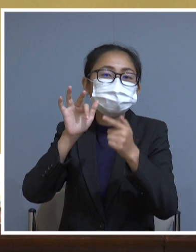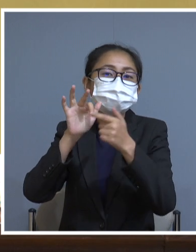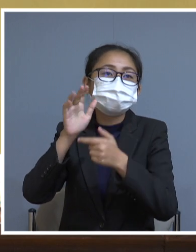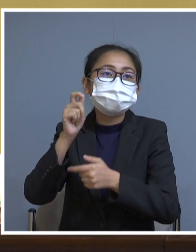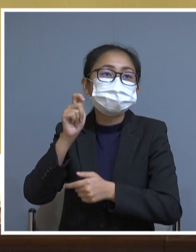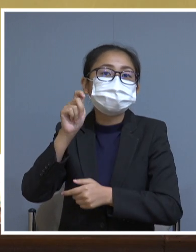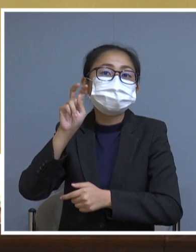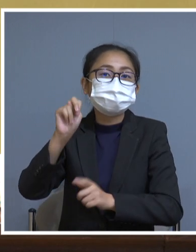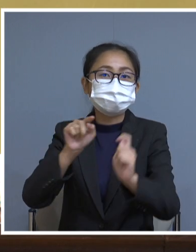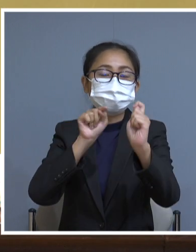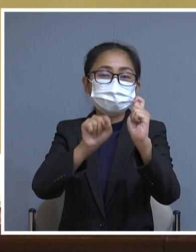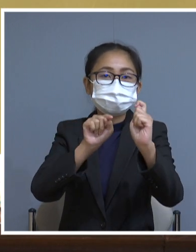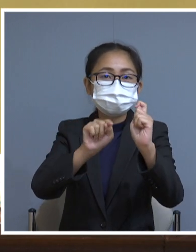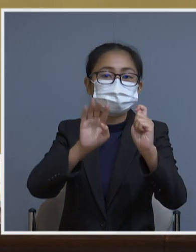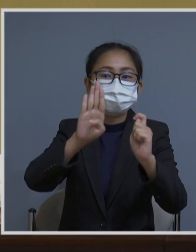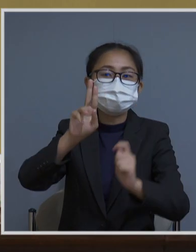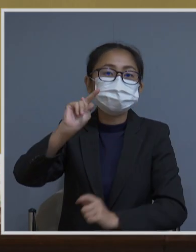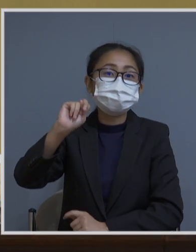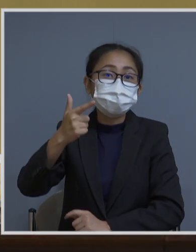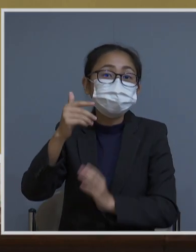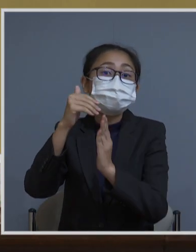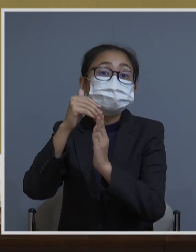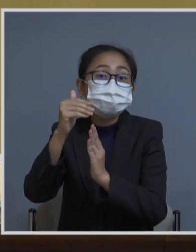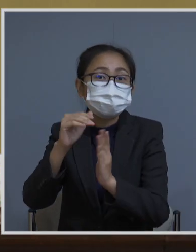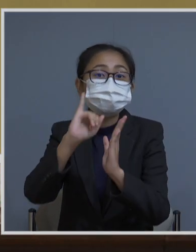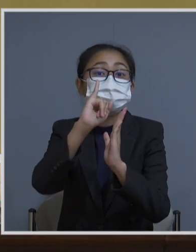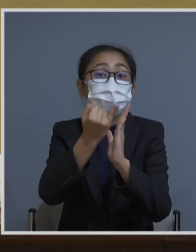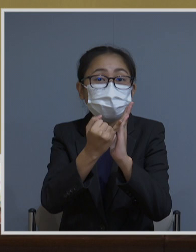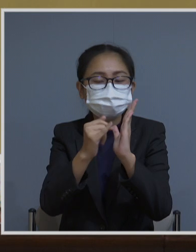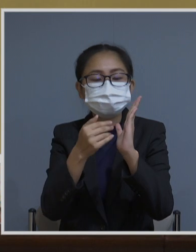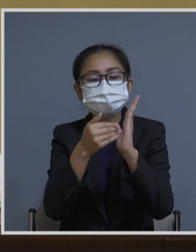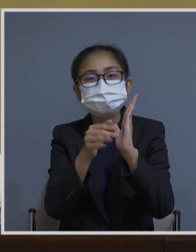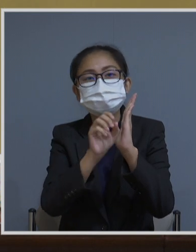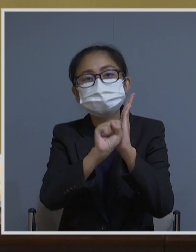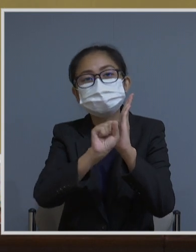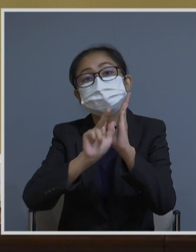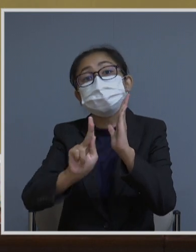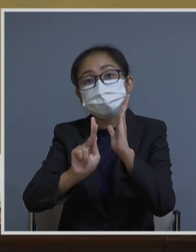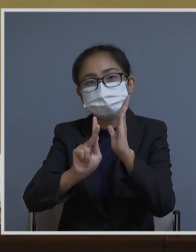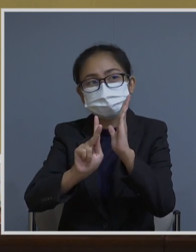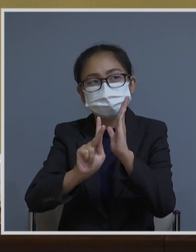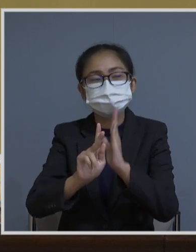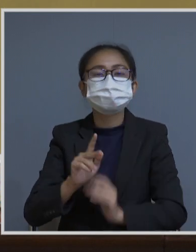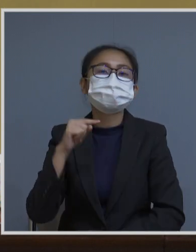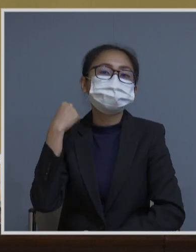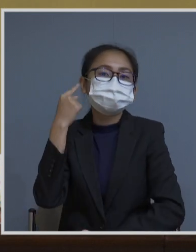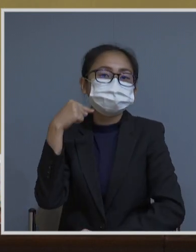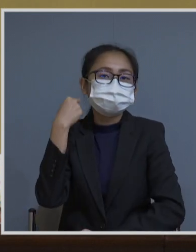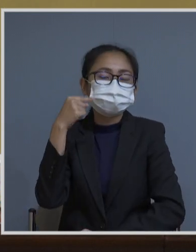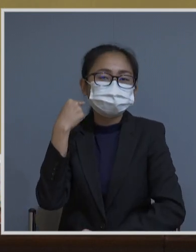ตำบลบงเหนืออำเภอสว่างแดนดินจังหวัดสกลนครนะครับของนางอนุรักษ์บุญศล